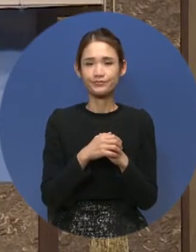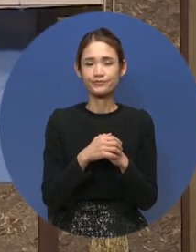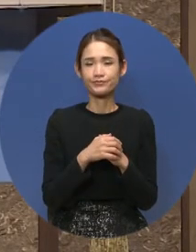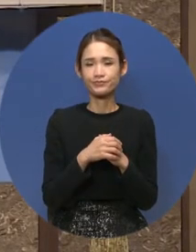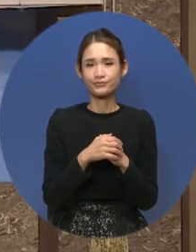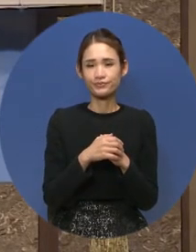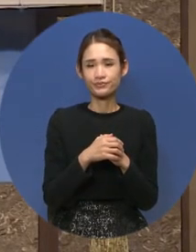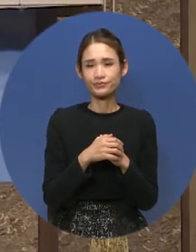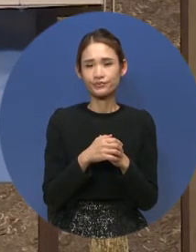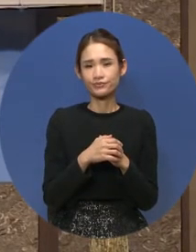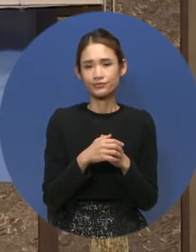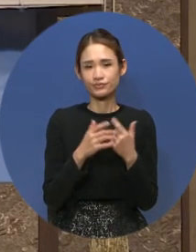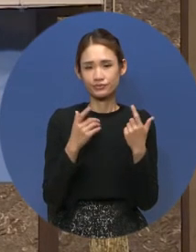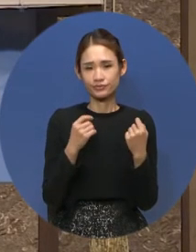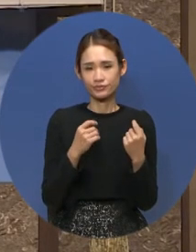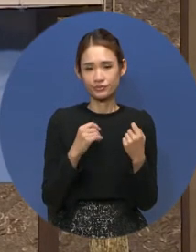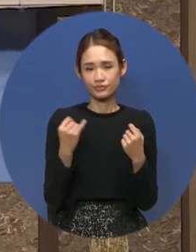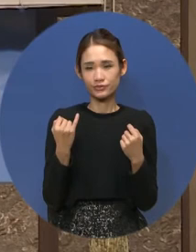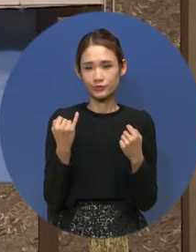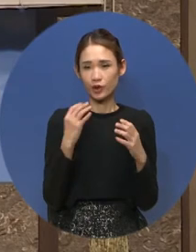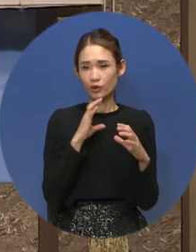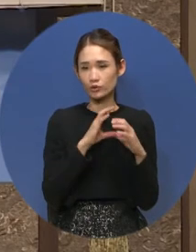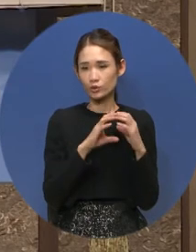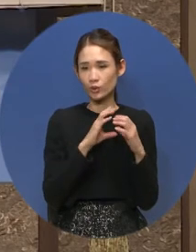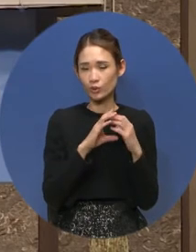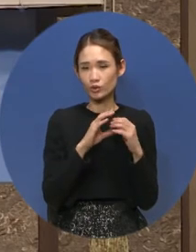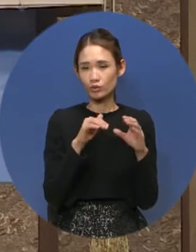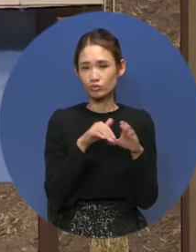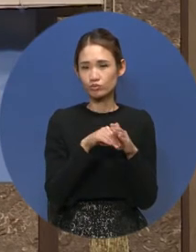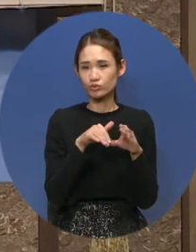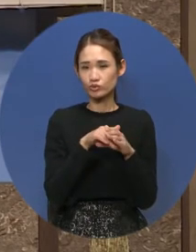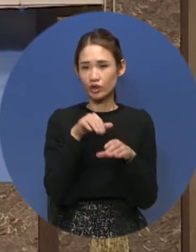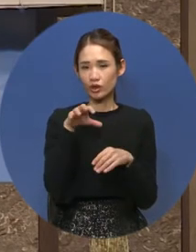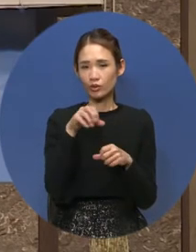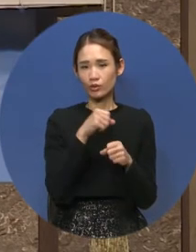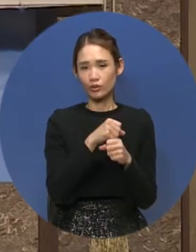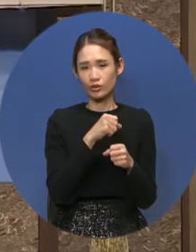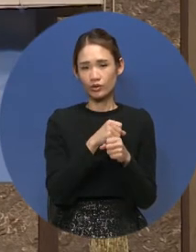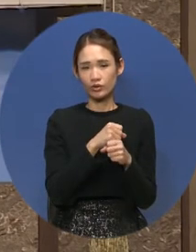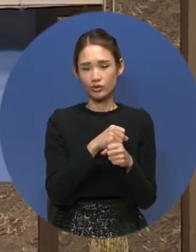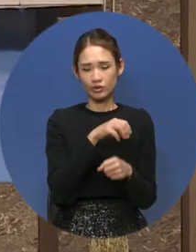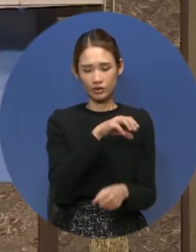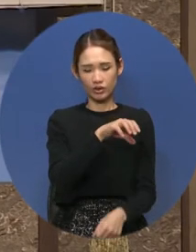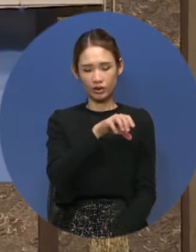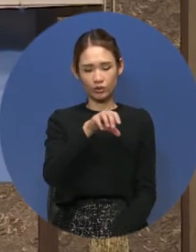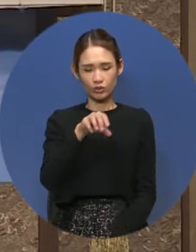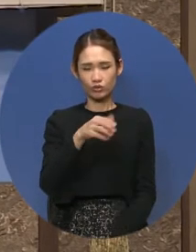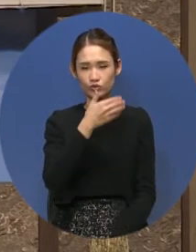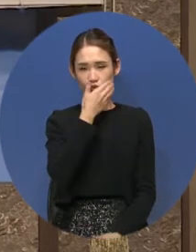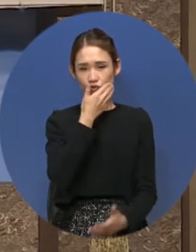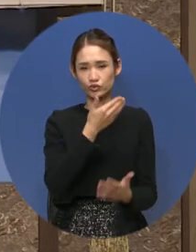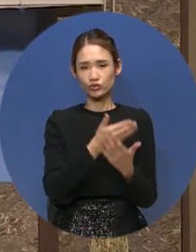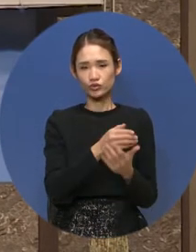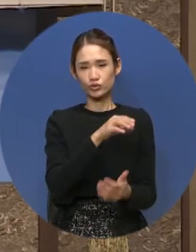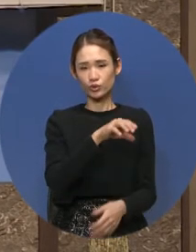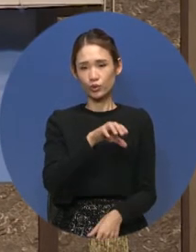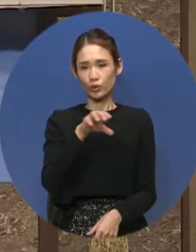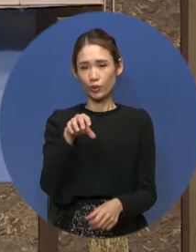있고 이러한 여성 소통 문화 공간을 각 동이나 주요 거점에 네.